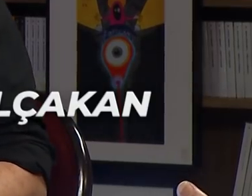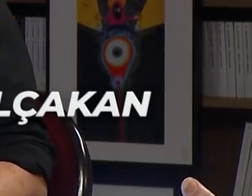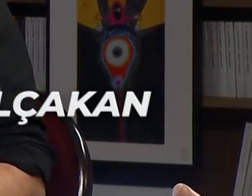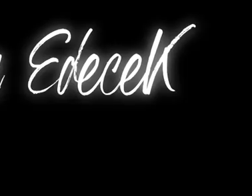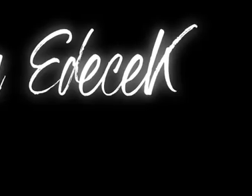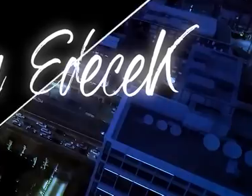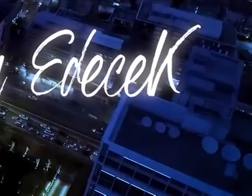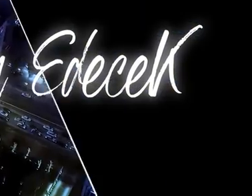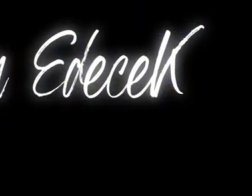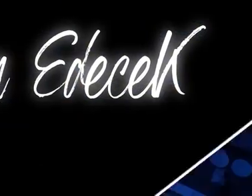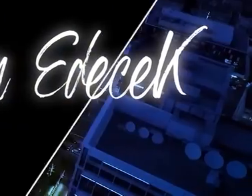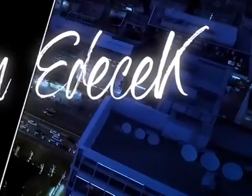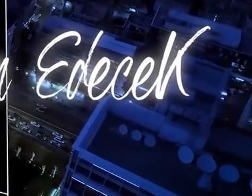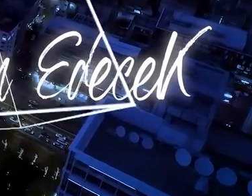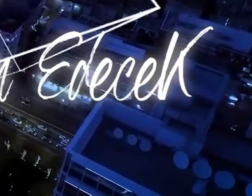Nalçakar.